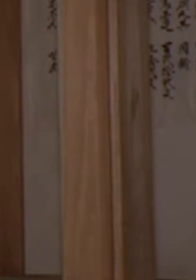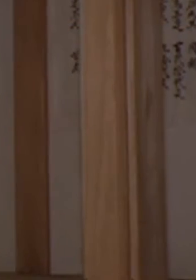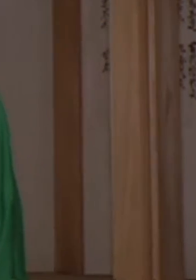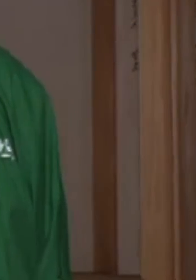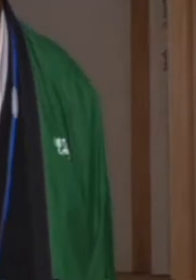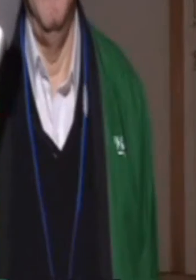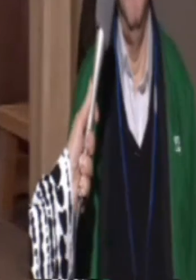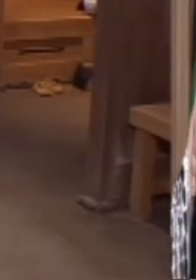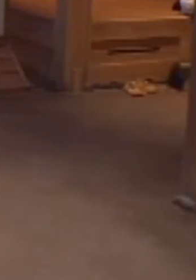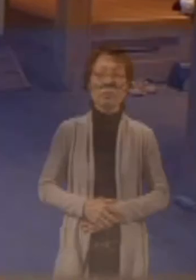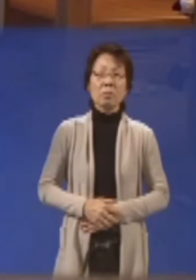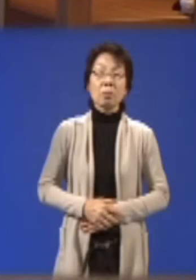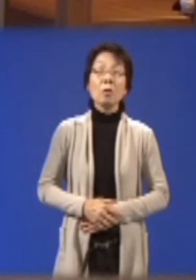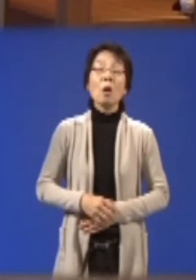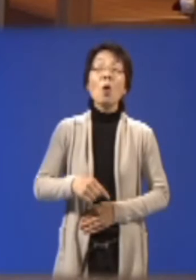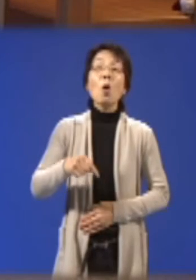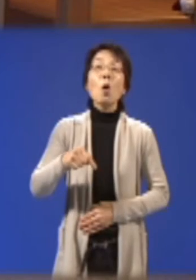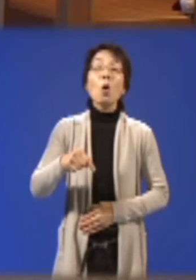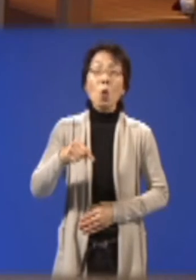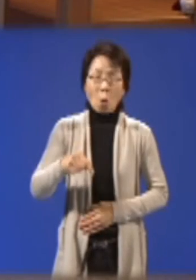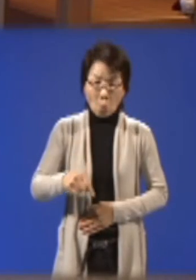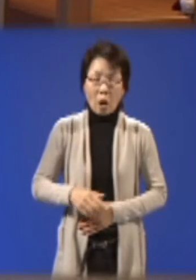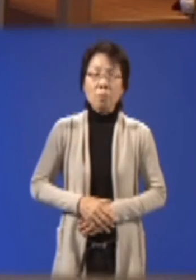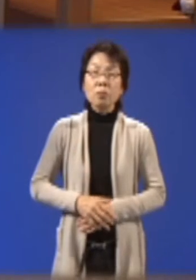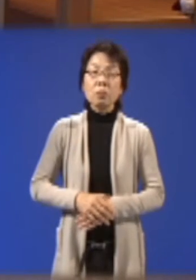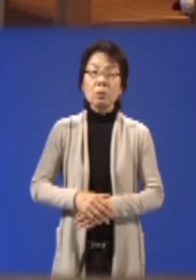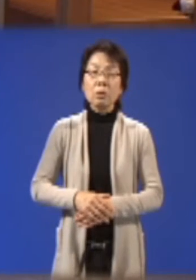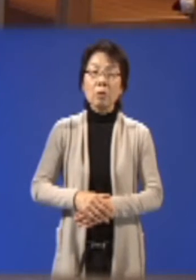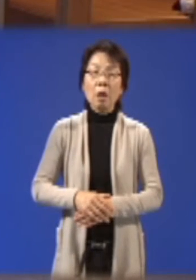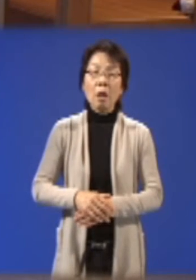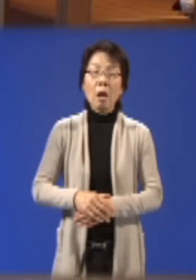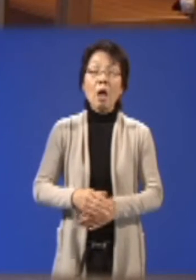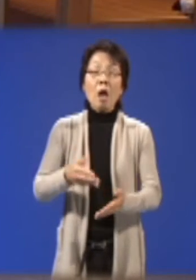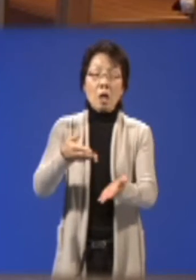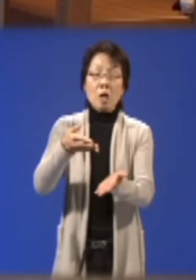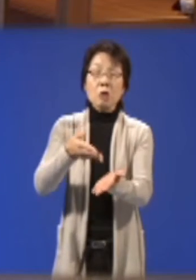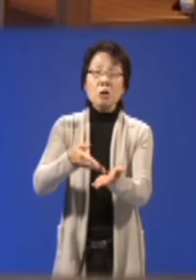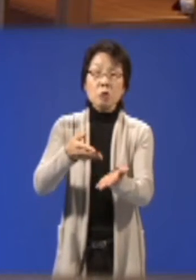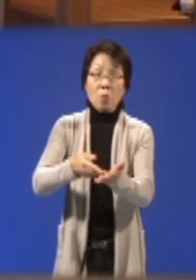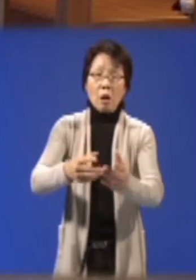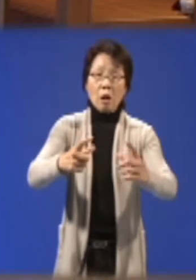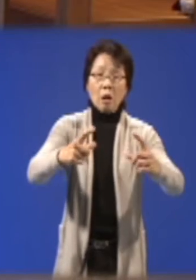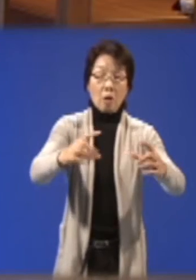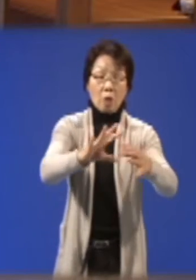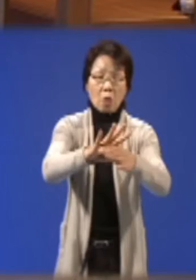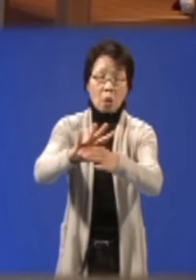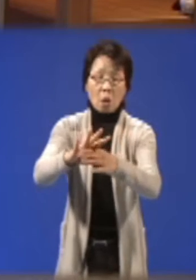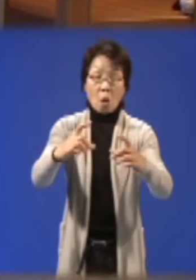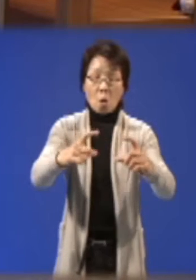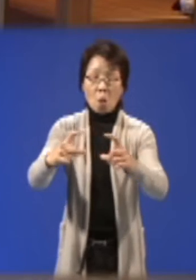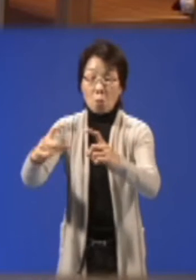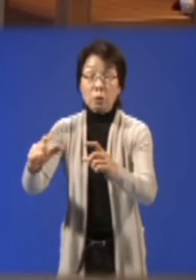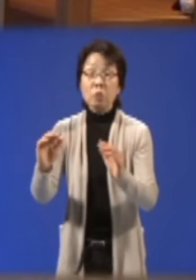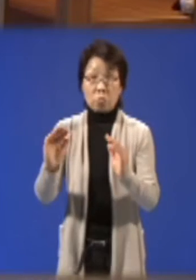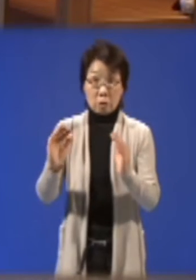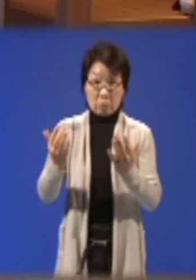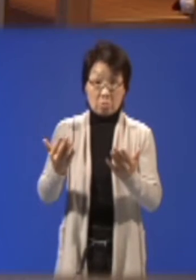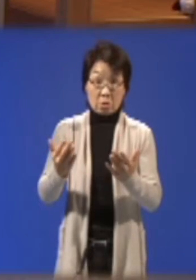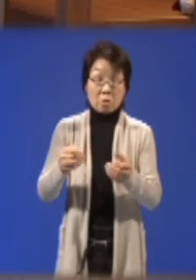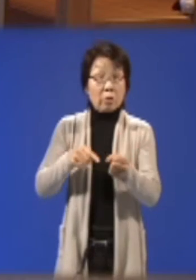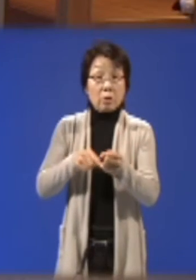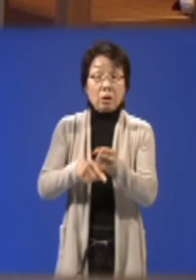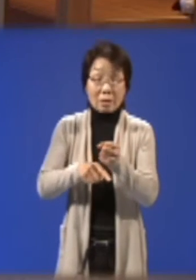けど。 ここ時空街道には説明パネルがないんです。それは展示を